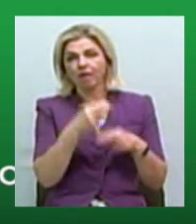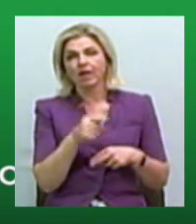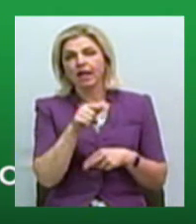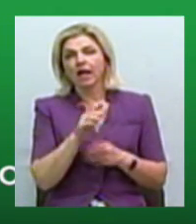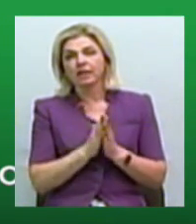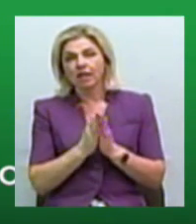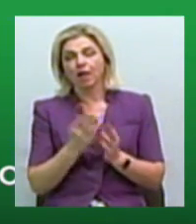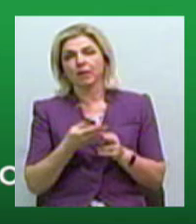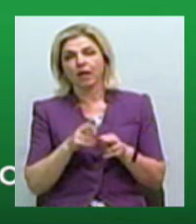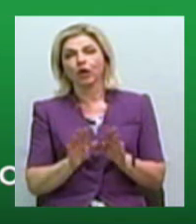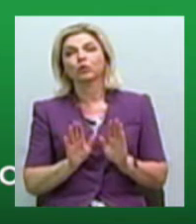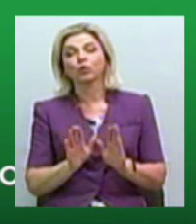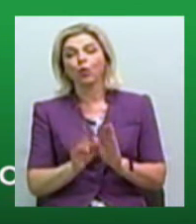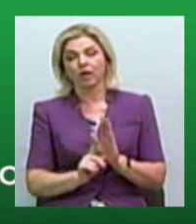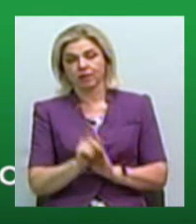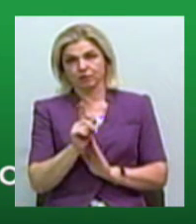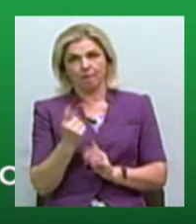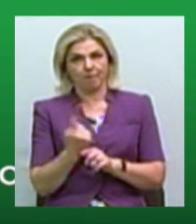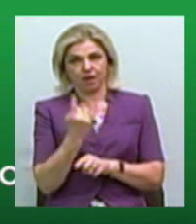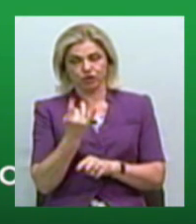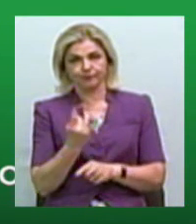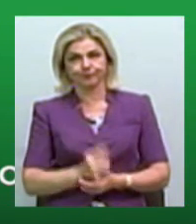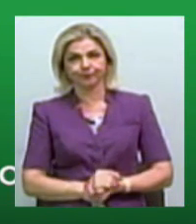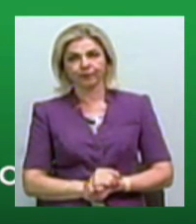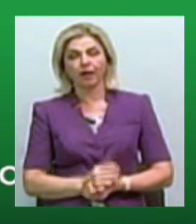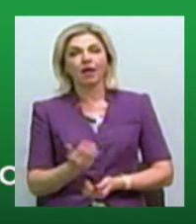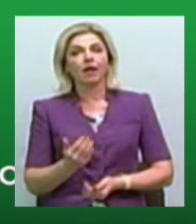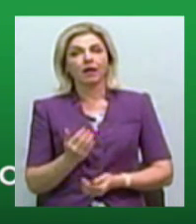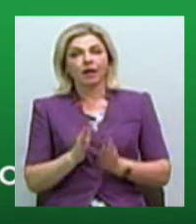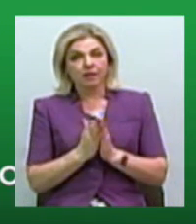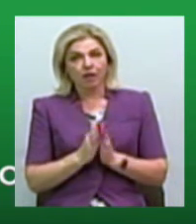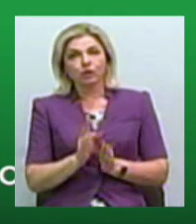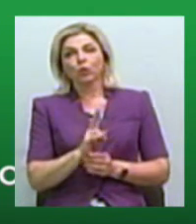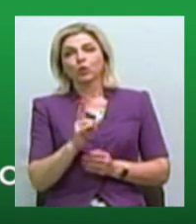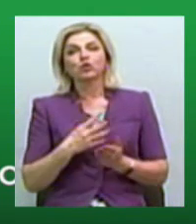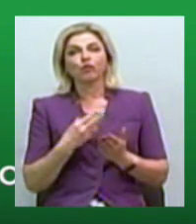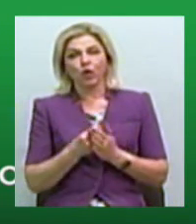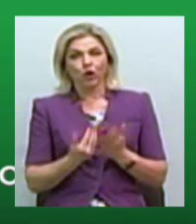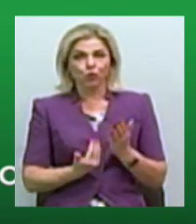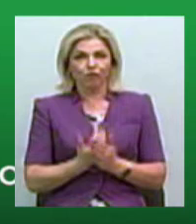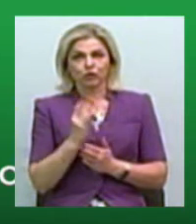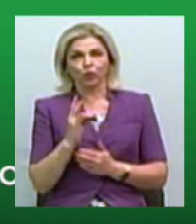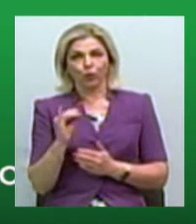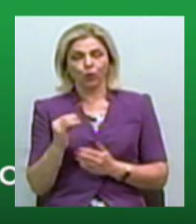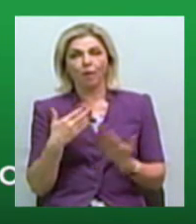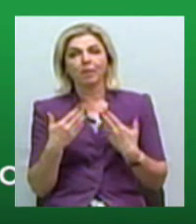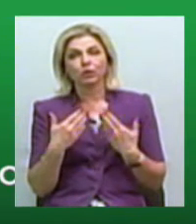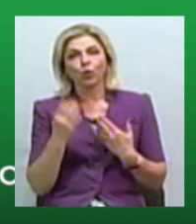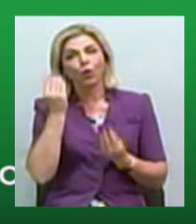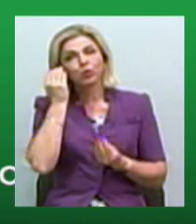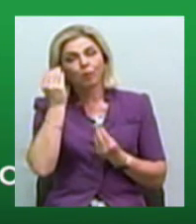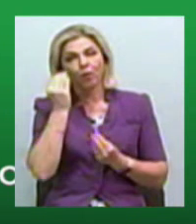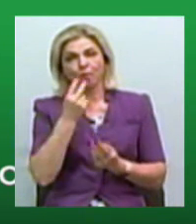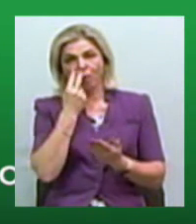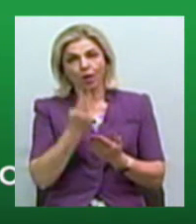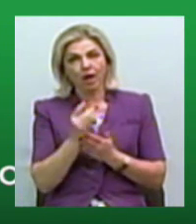які тільки будуть видаватися вперше, які своєю новизною, підходами, думками,